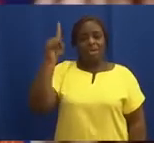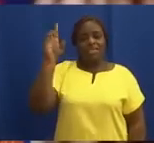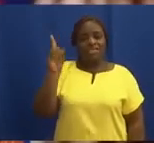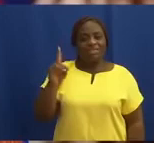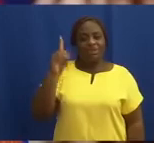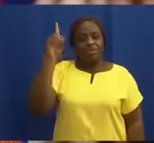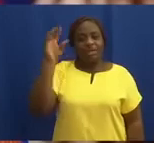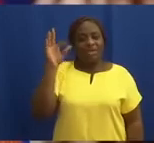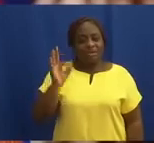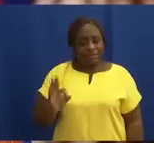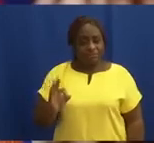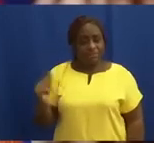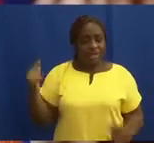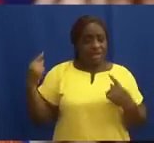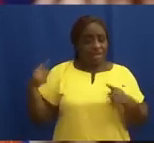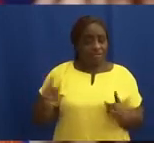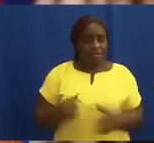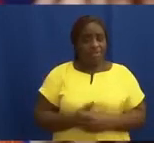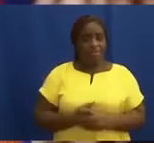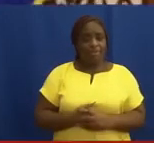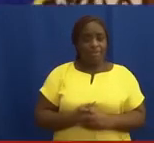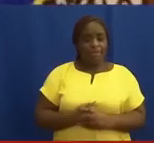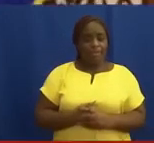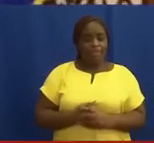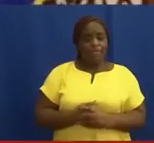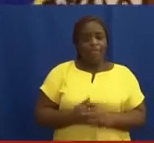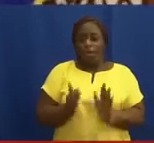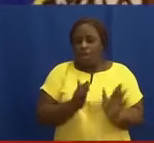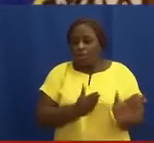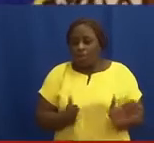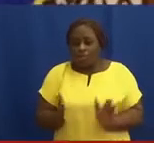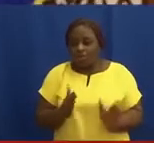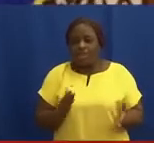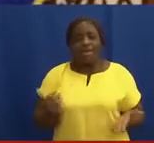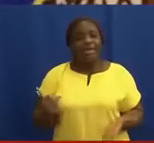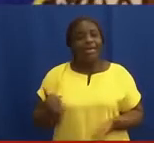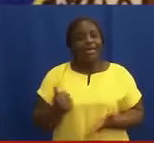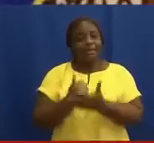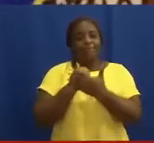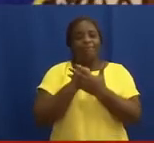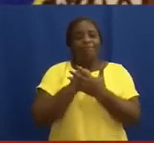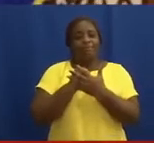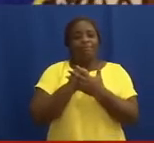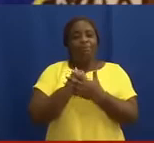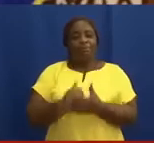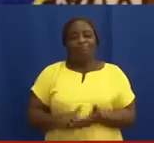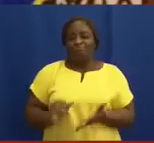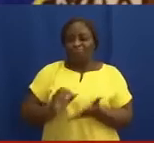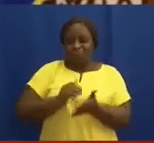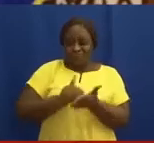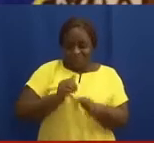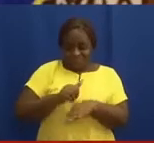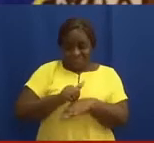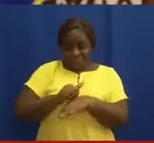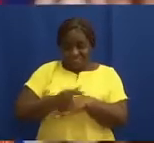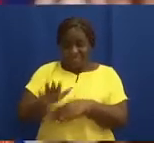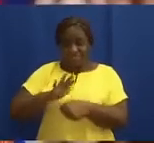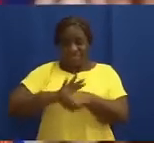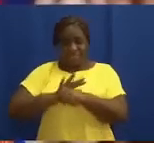wa maane miye. Na kano ni miyam nalo, bato bejiano to, koni hijole